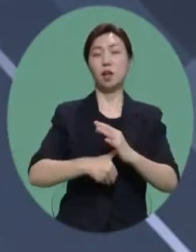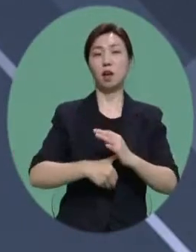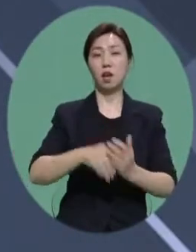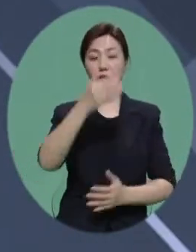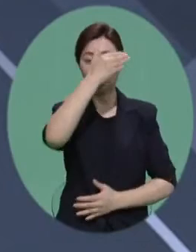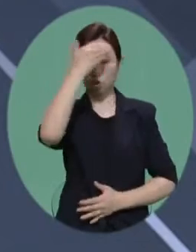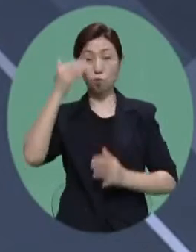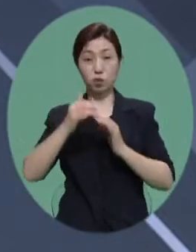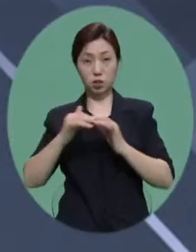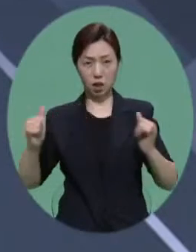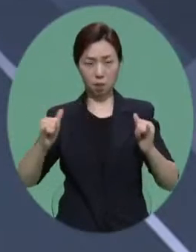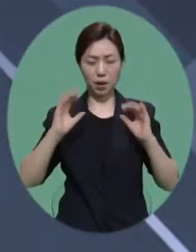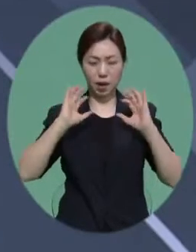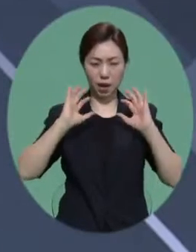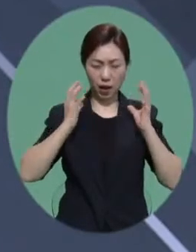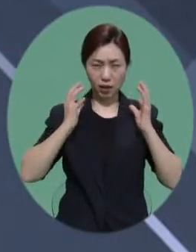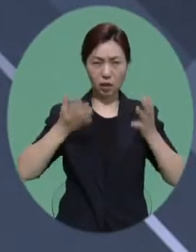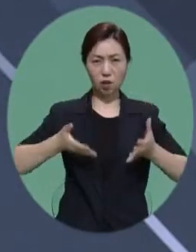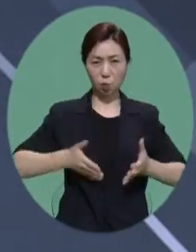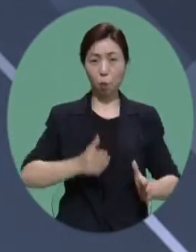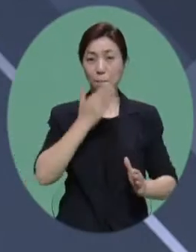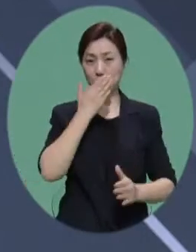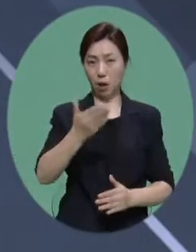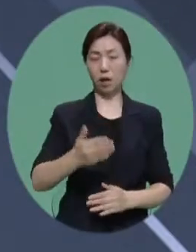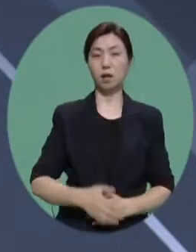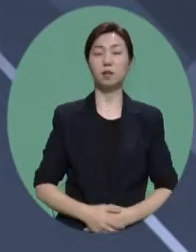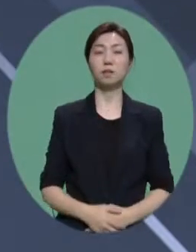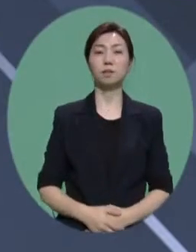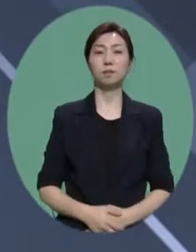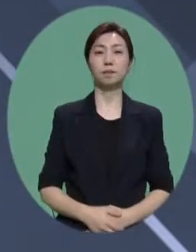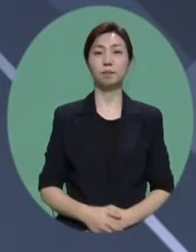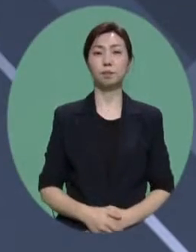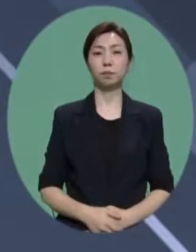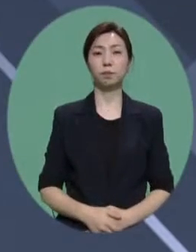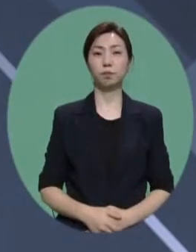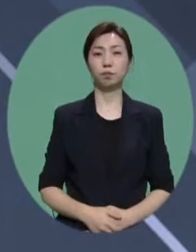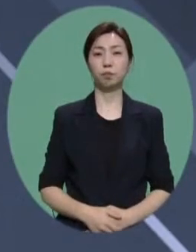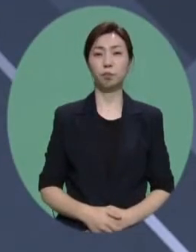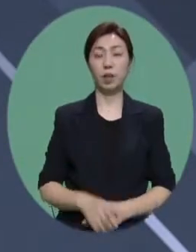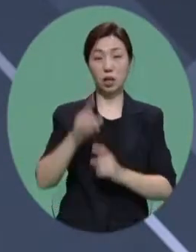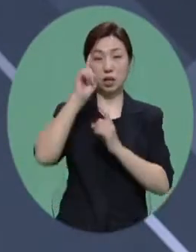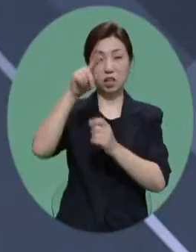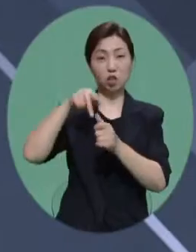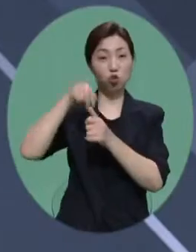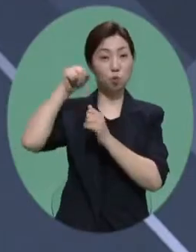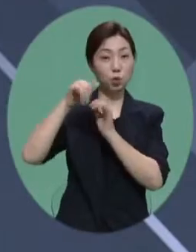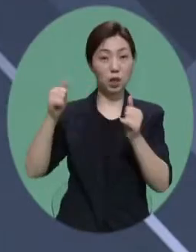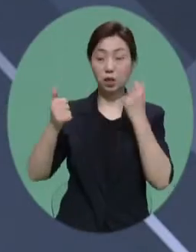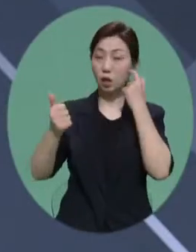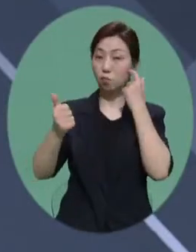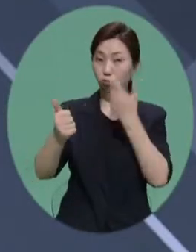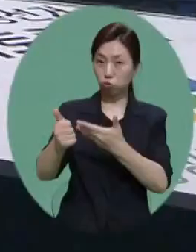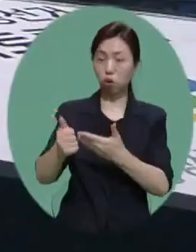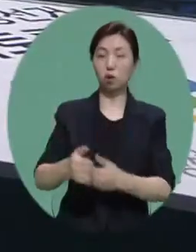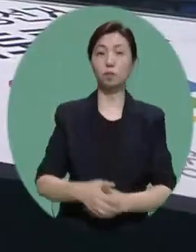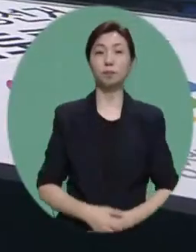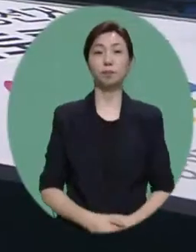아이를 가지게 되지 않겠나 익혀 자는 생각합니다 이점에 후 복대 한번 질문하겠습니다